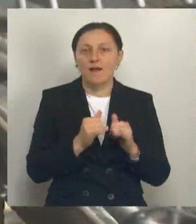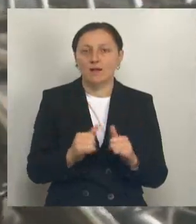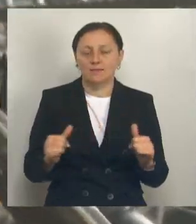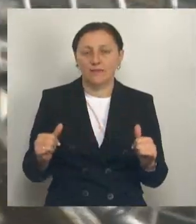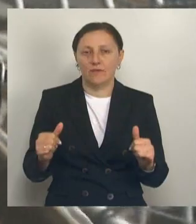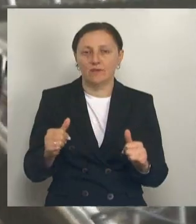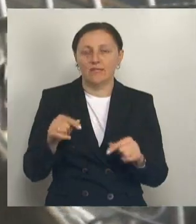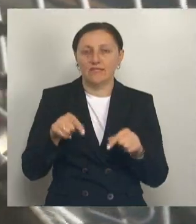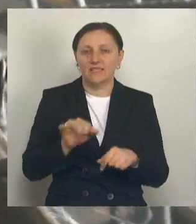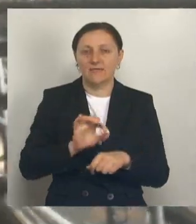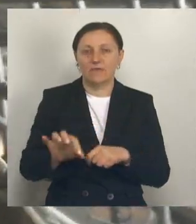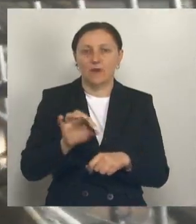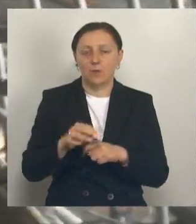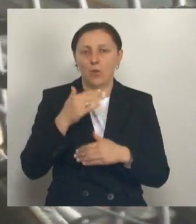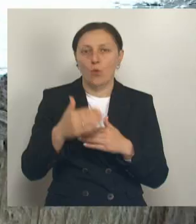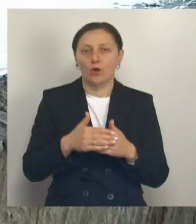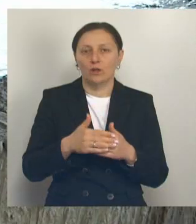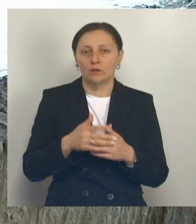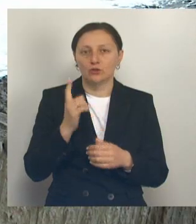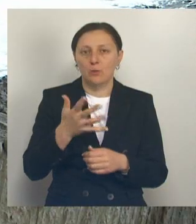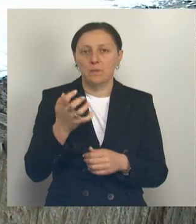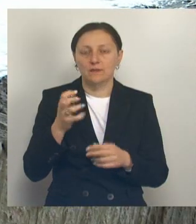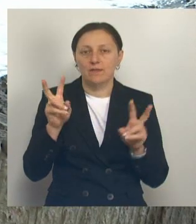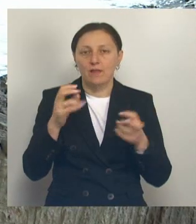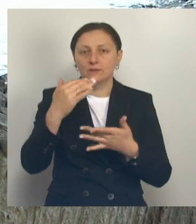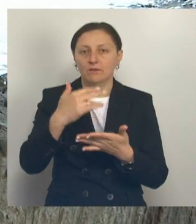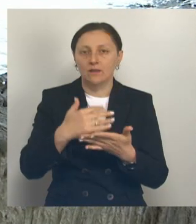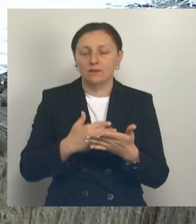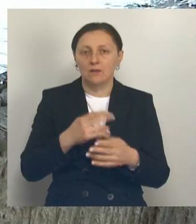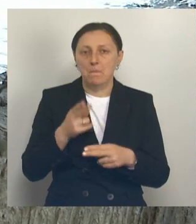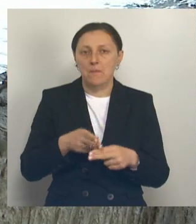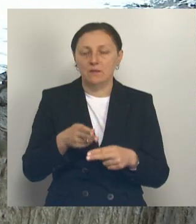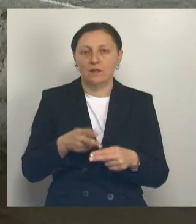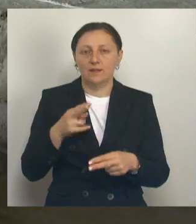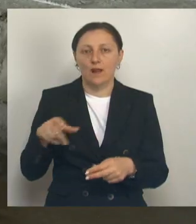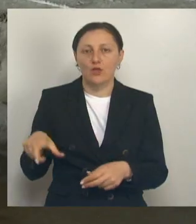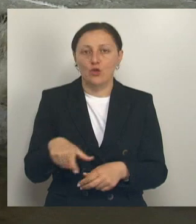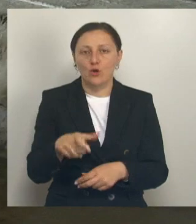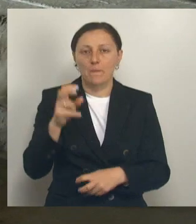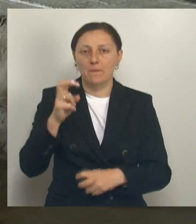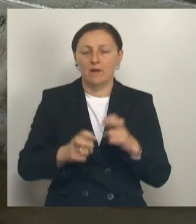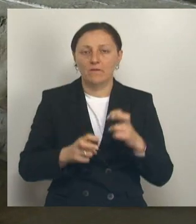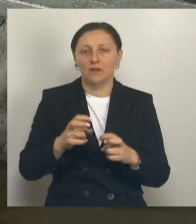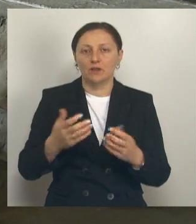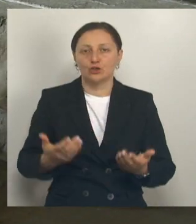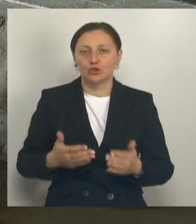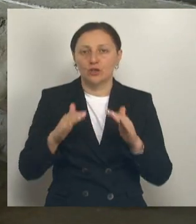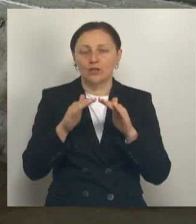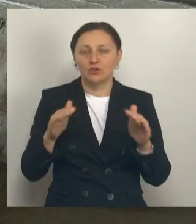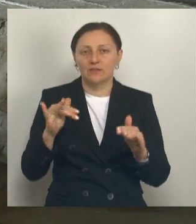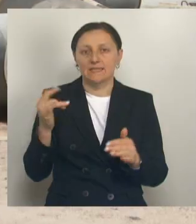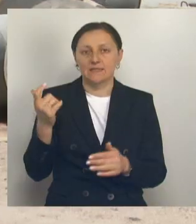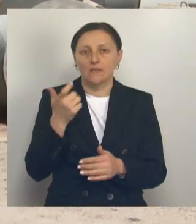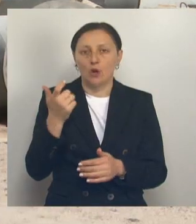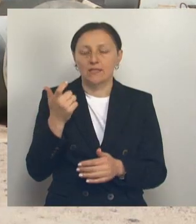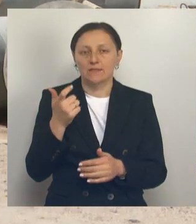здесь выпускают более полуторатысячные именований железобетонных изделий для дорожного промышленного жилищного и сельскохозяйственного